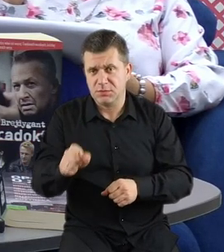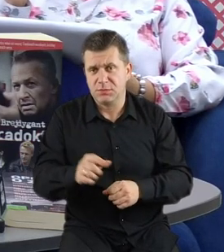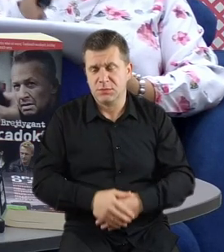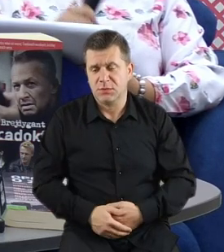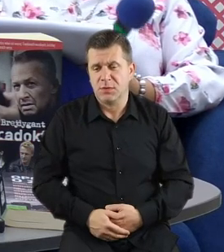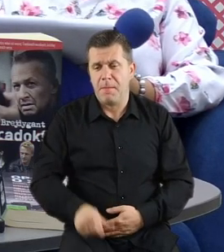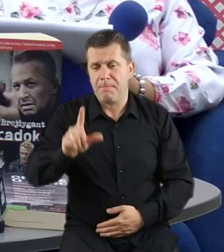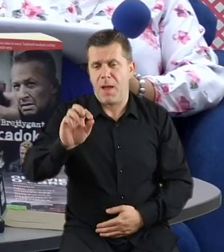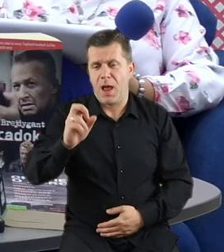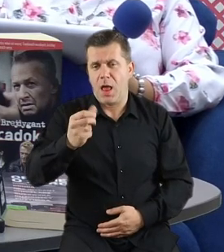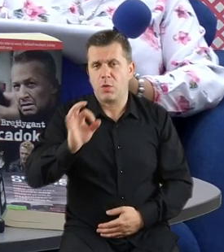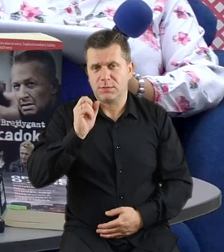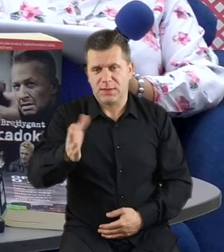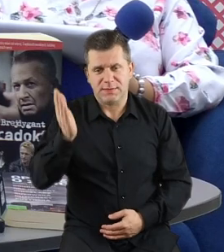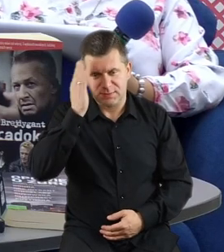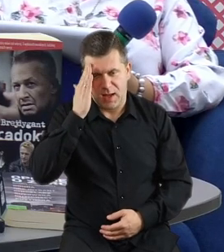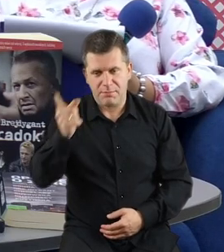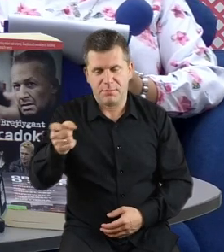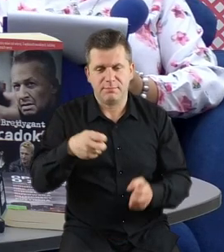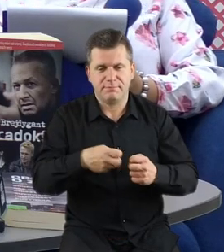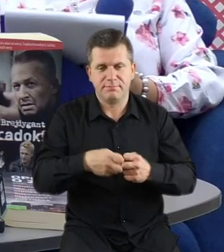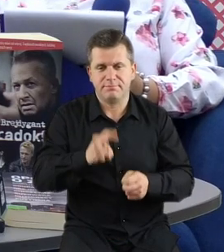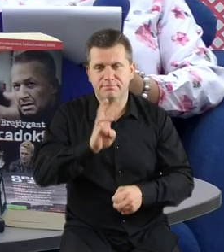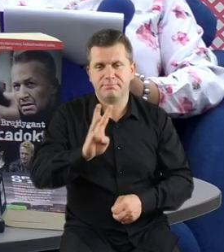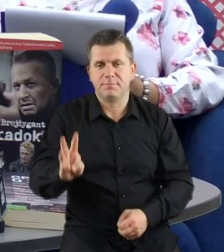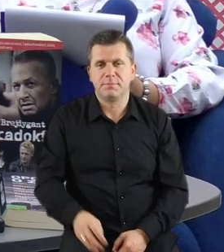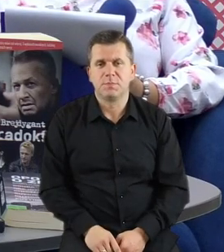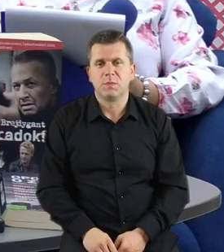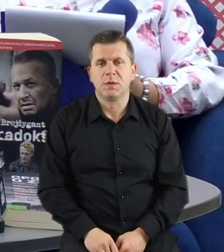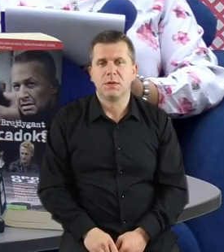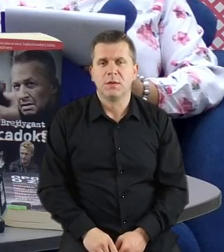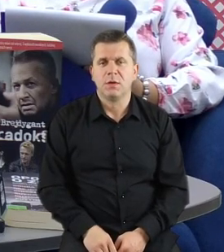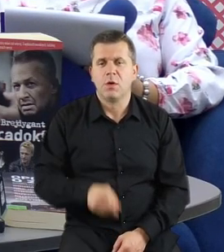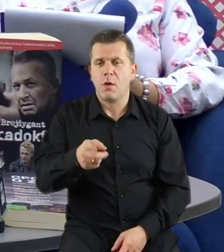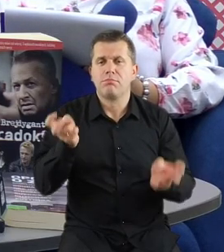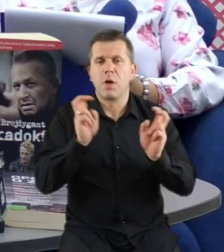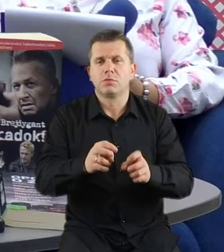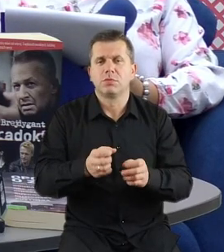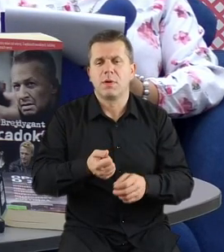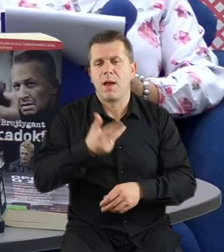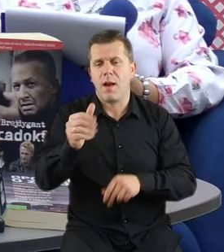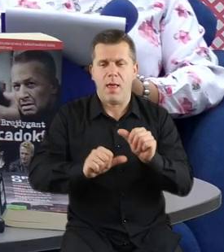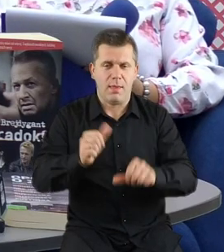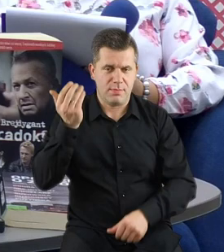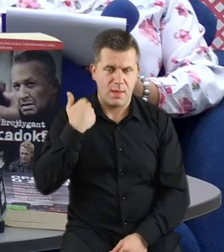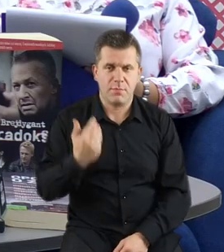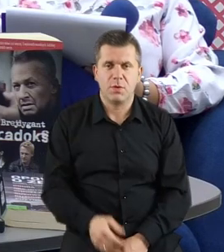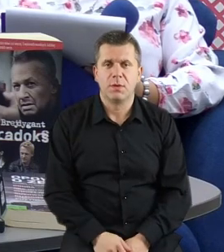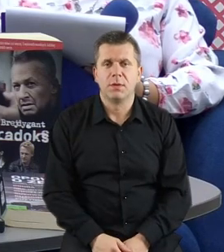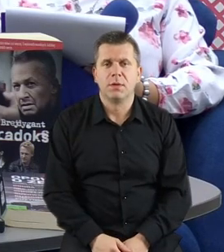nam Paradoks? Tak, znam nawet tą stronę. No wiem, ona powstała przed wielu laty.